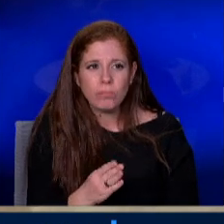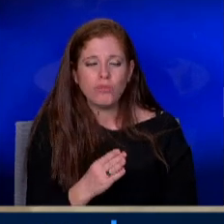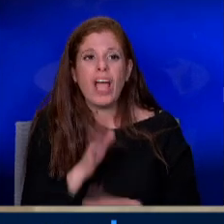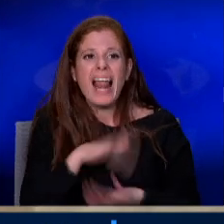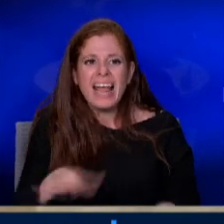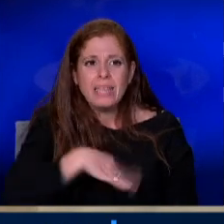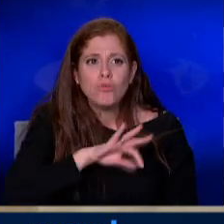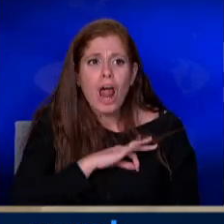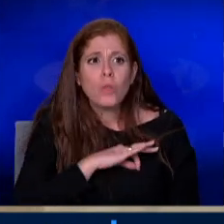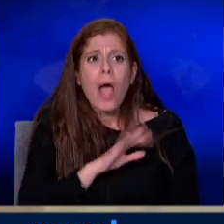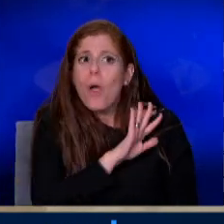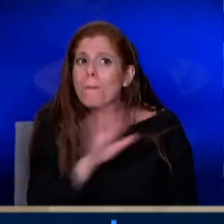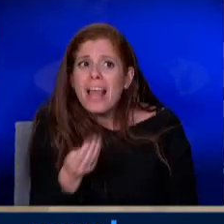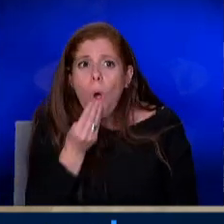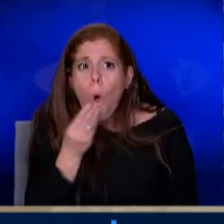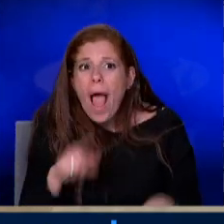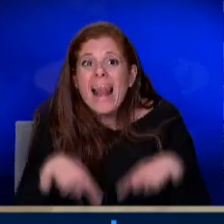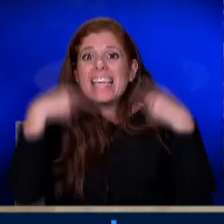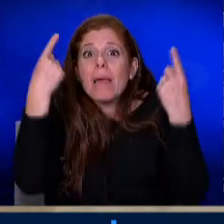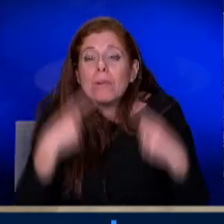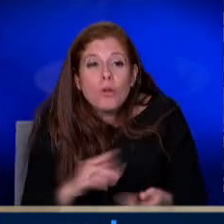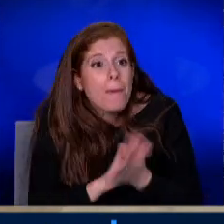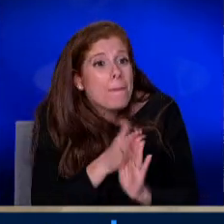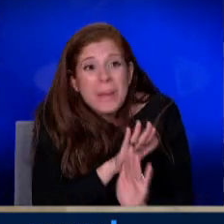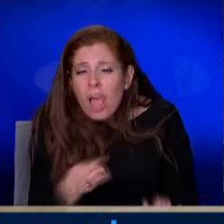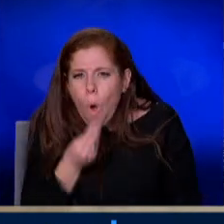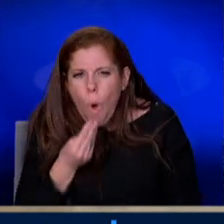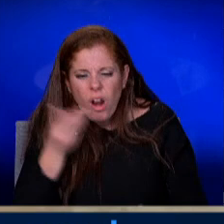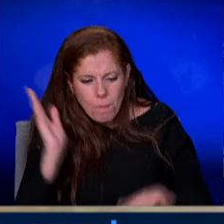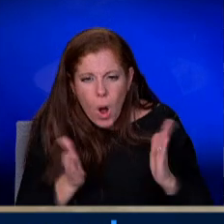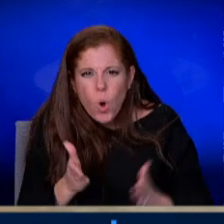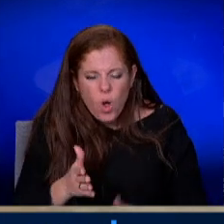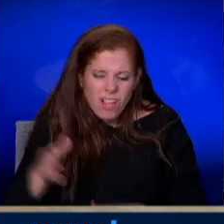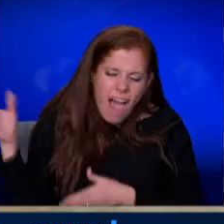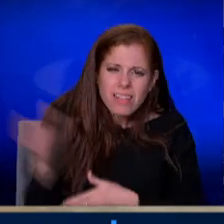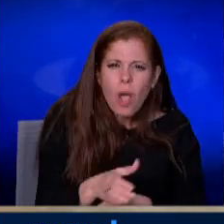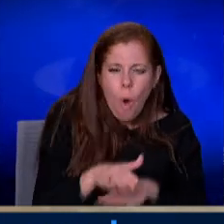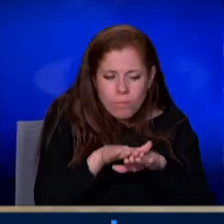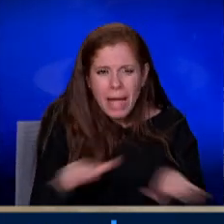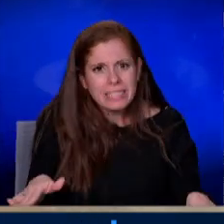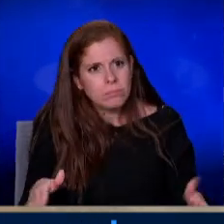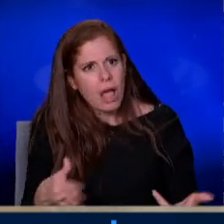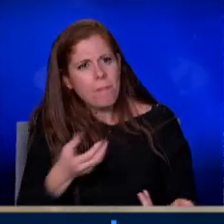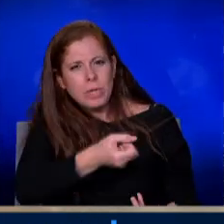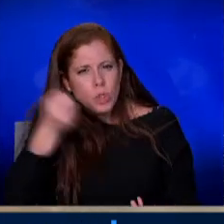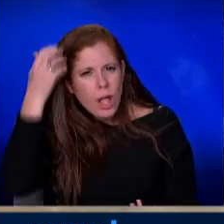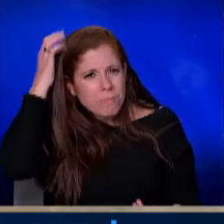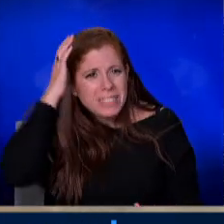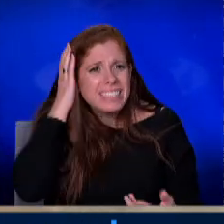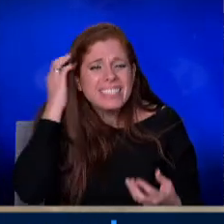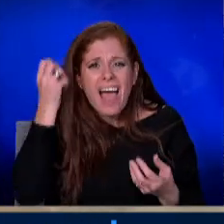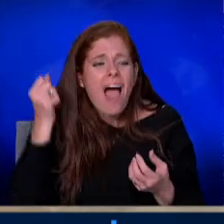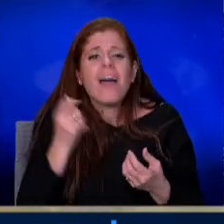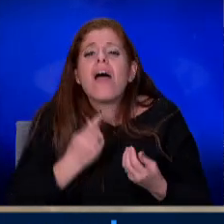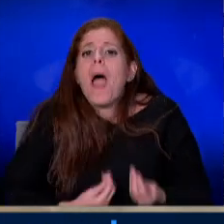בלי אוכל ימים שלמים, בלי אוכל, מכות, התחות ברצפה, משיכות בשיער, בלי אף